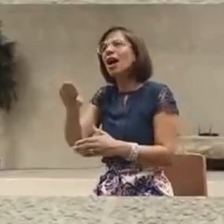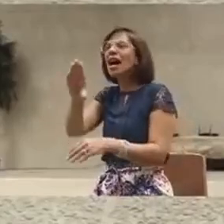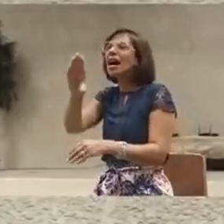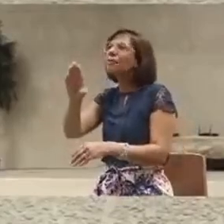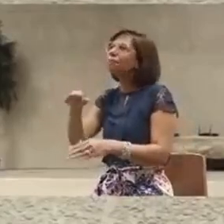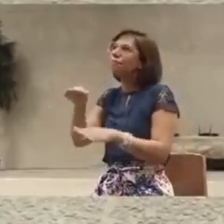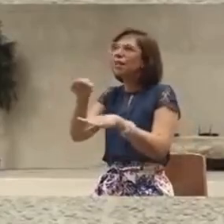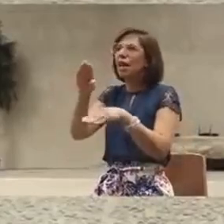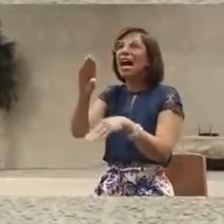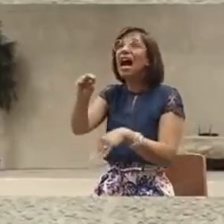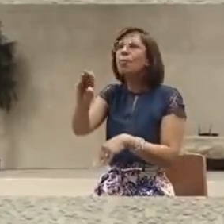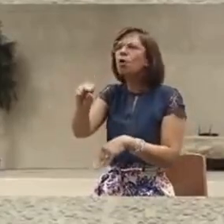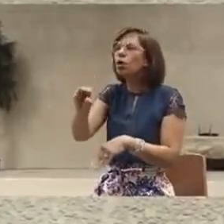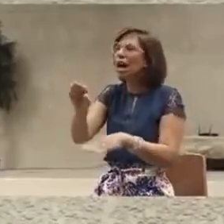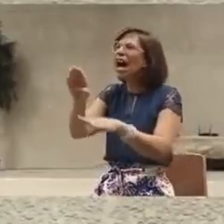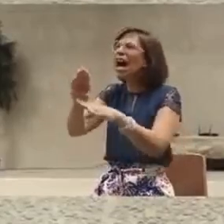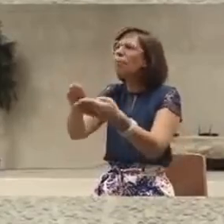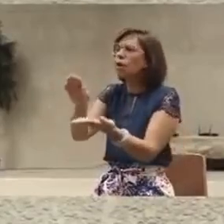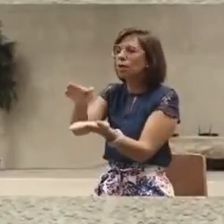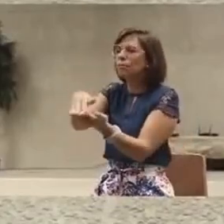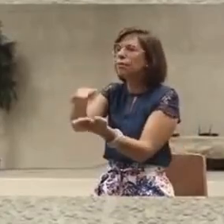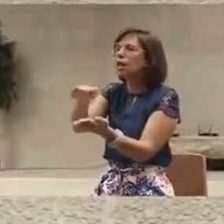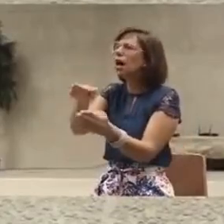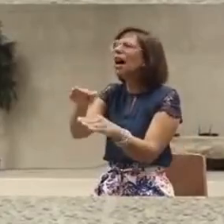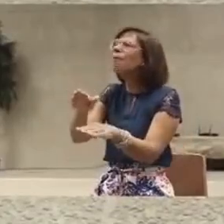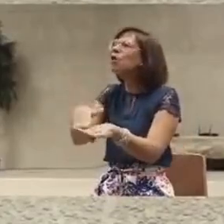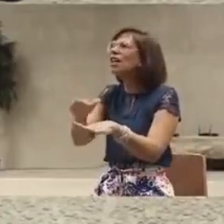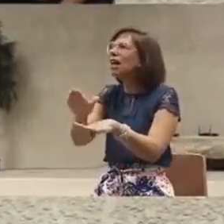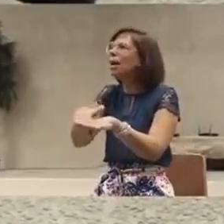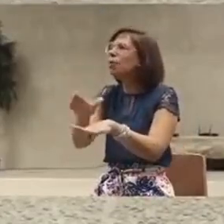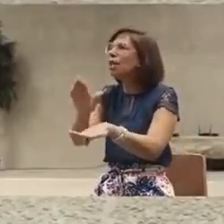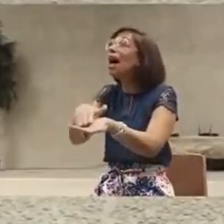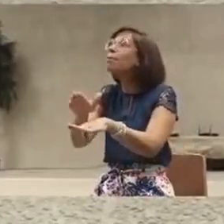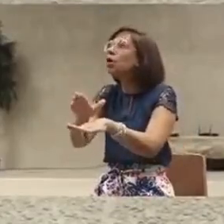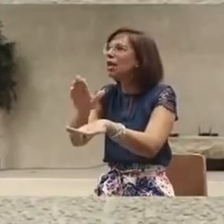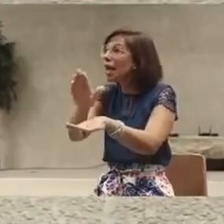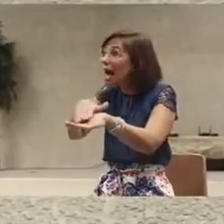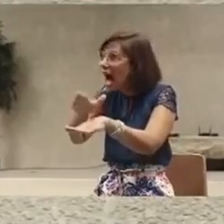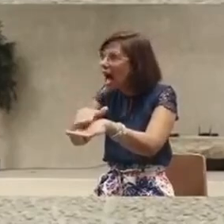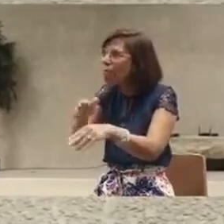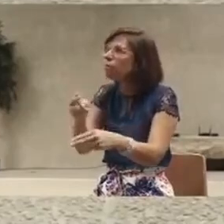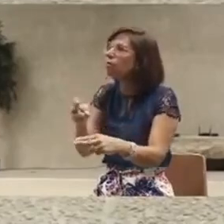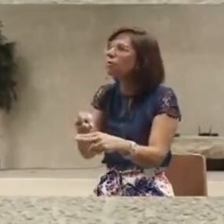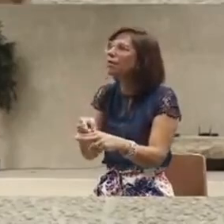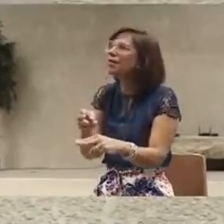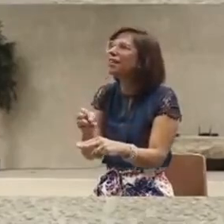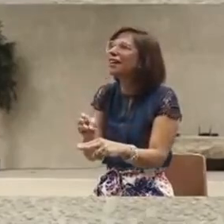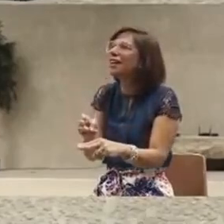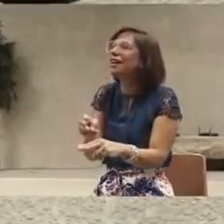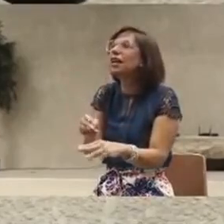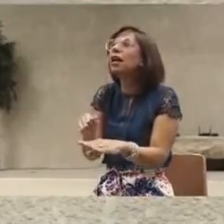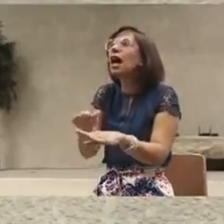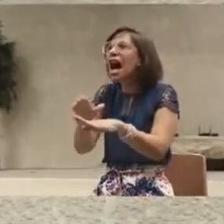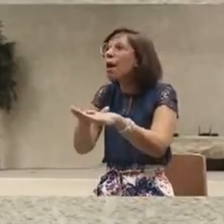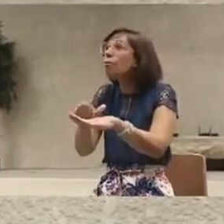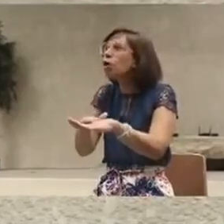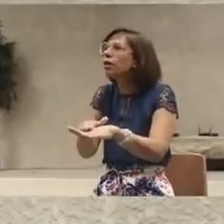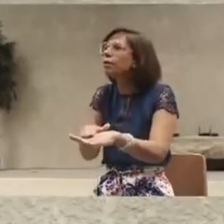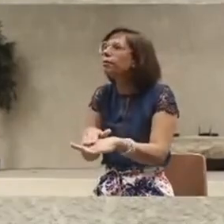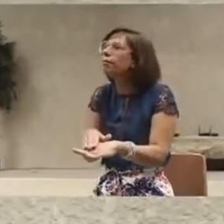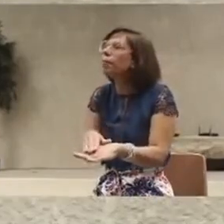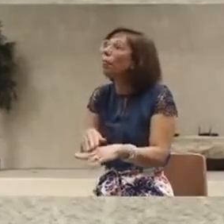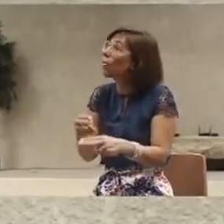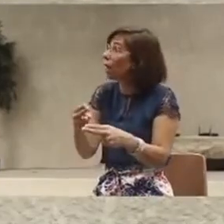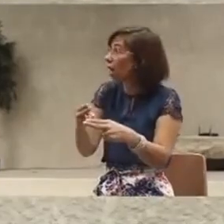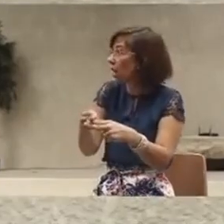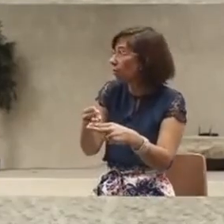ont murmuré, se sont plaints et se sont découragés, se sont lamentés et se sont